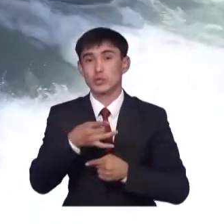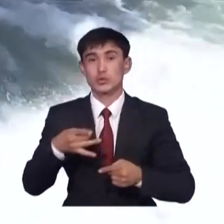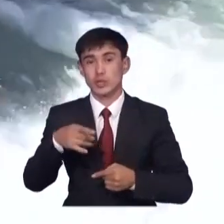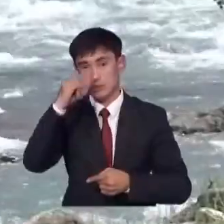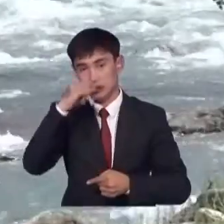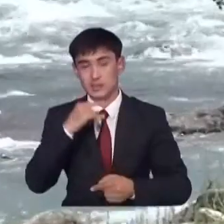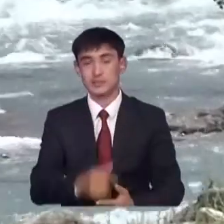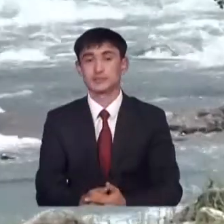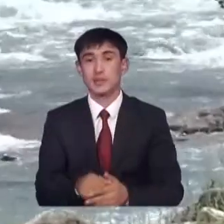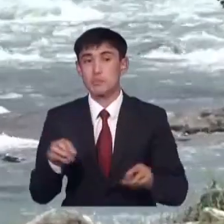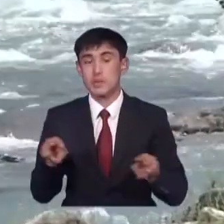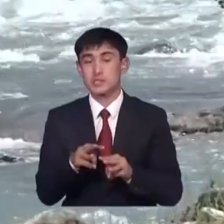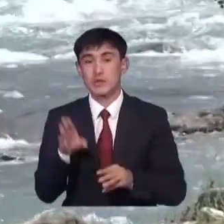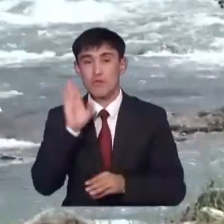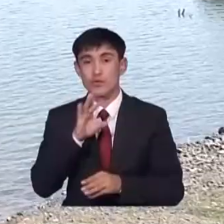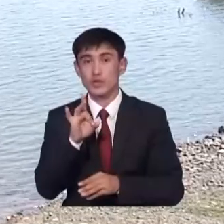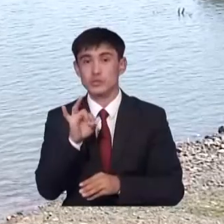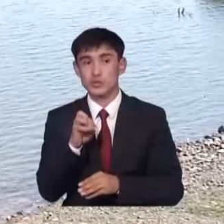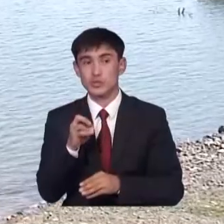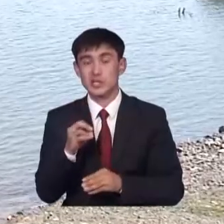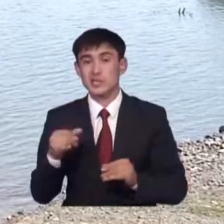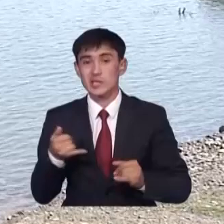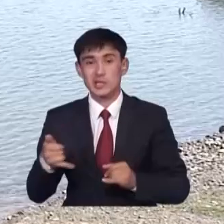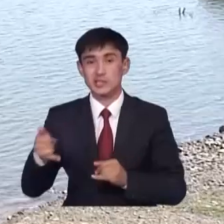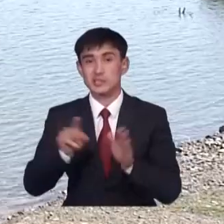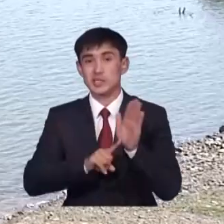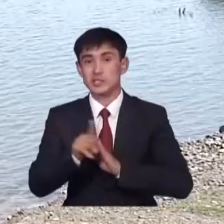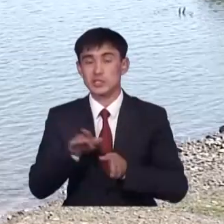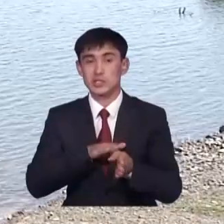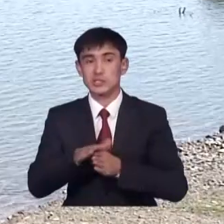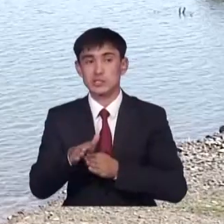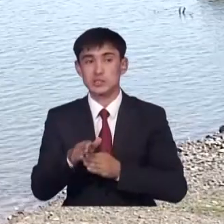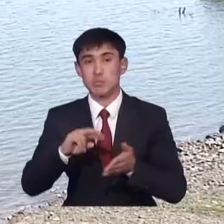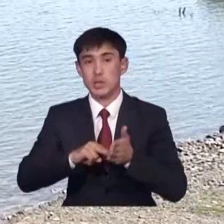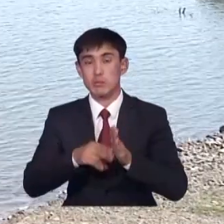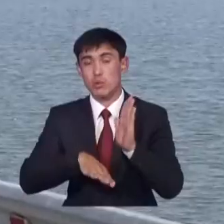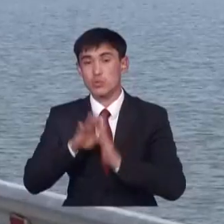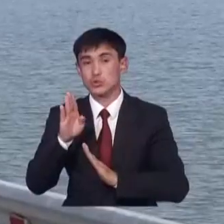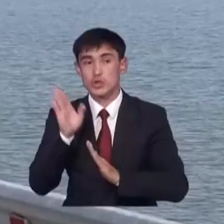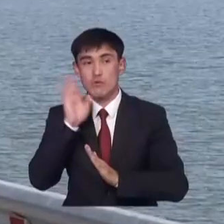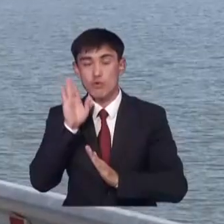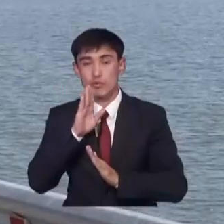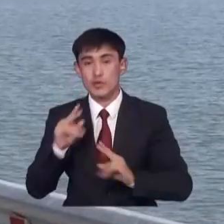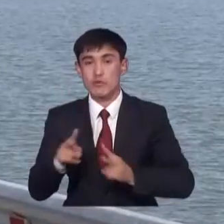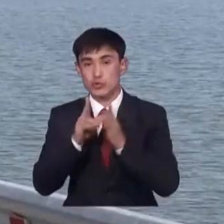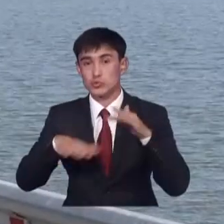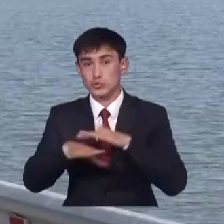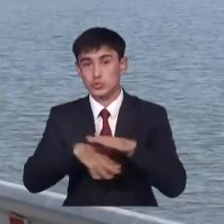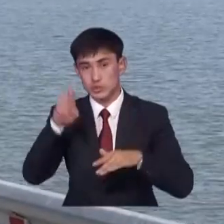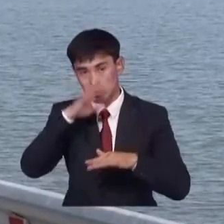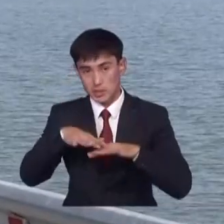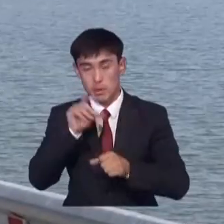регионах Казахстана. Министерство водных ресурсов и ирригации начало реализацию плана по улучшению водной инфраструктуры страны.